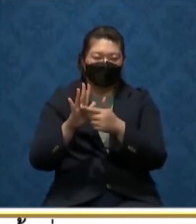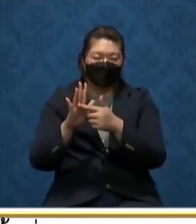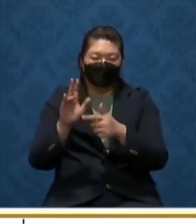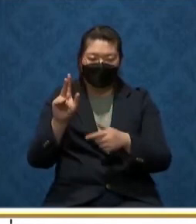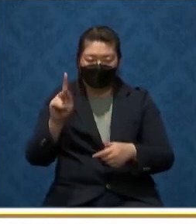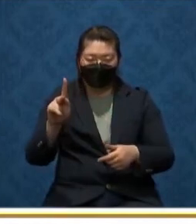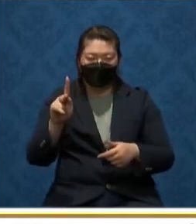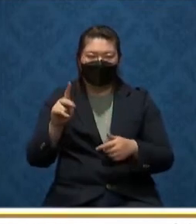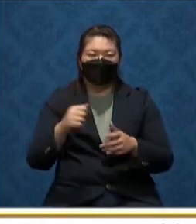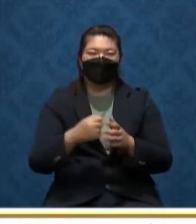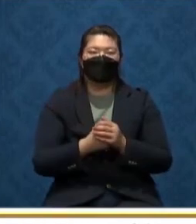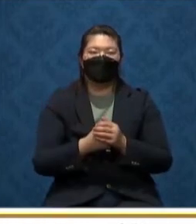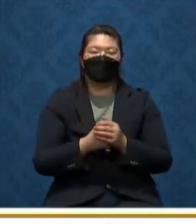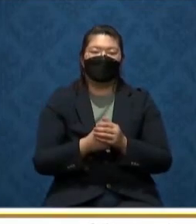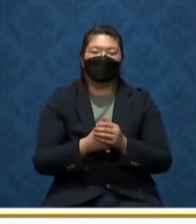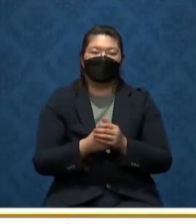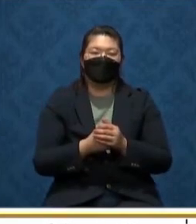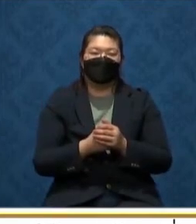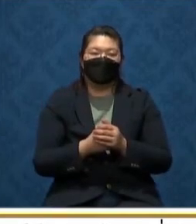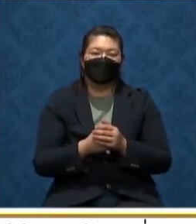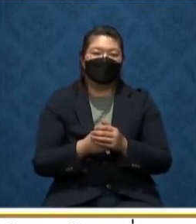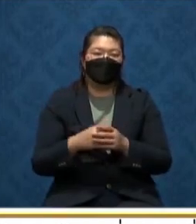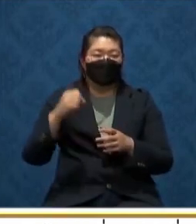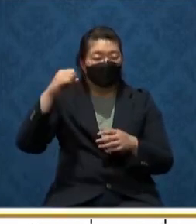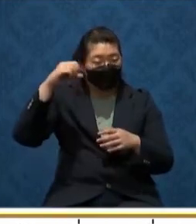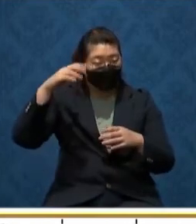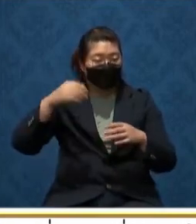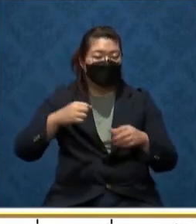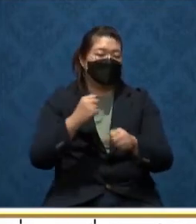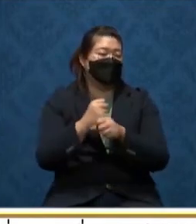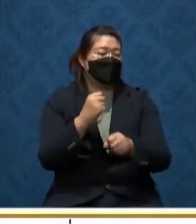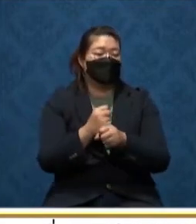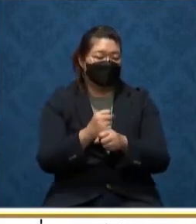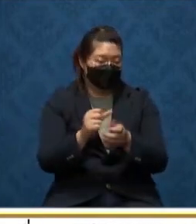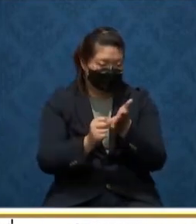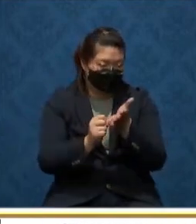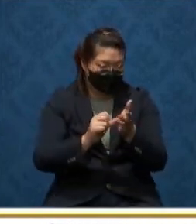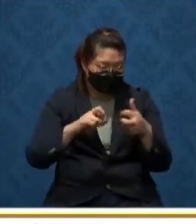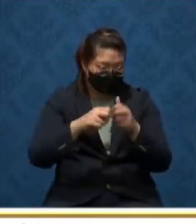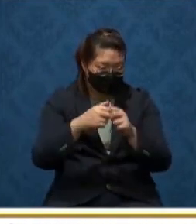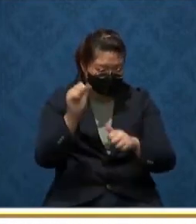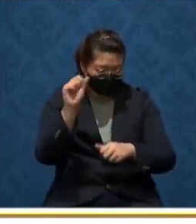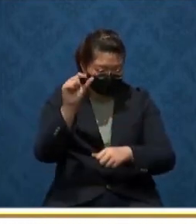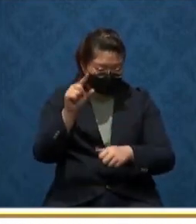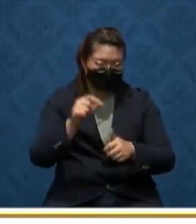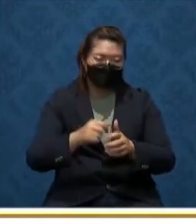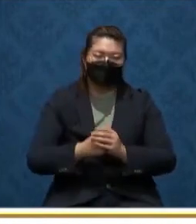ู้อนุญาตในการกลายควาทับสะแกรดำเนินการแ้ไขโดยเรองดวนต่อไปครับ